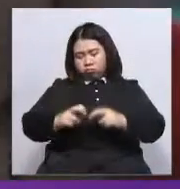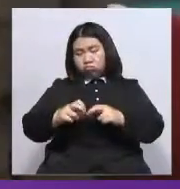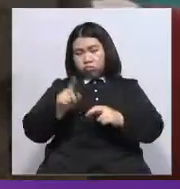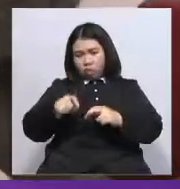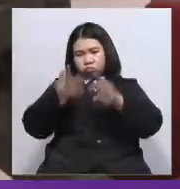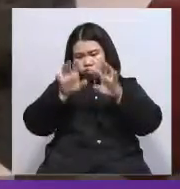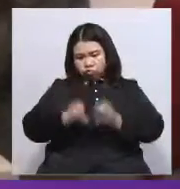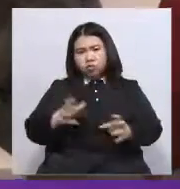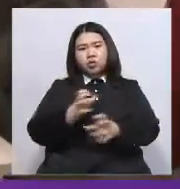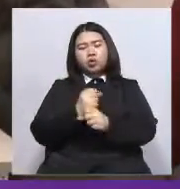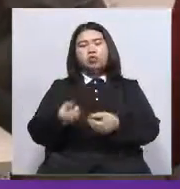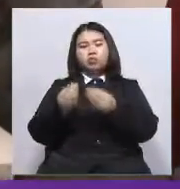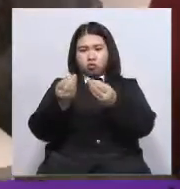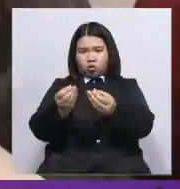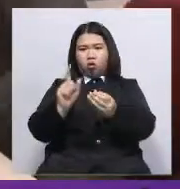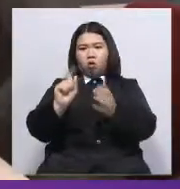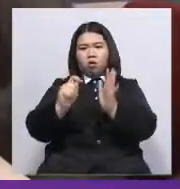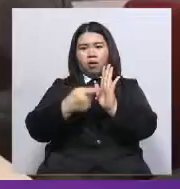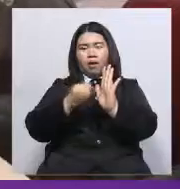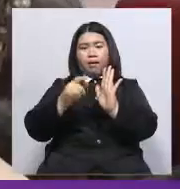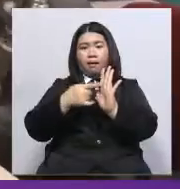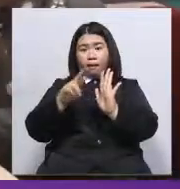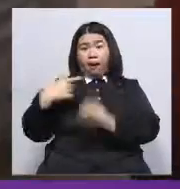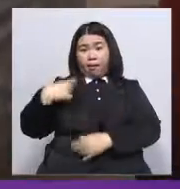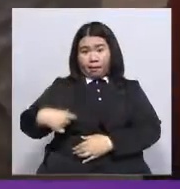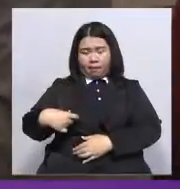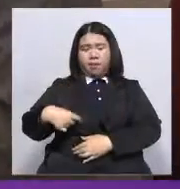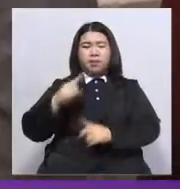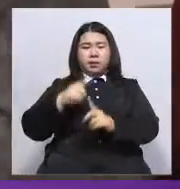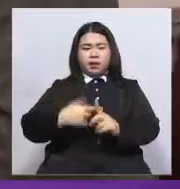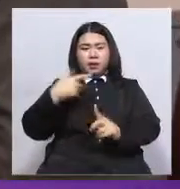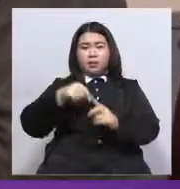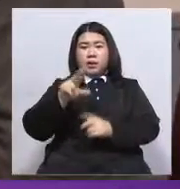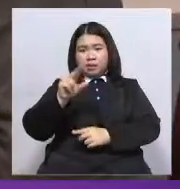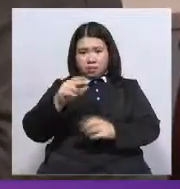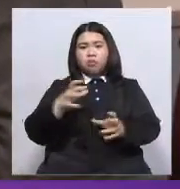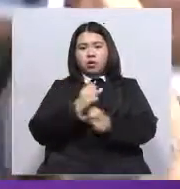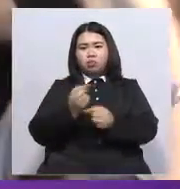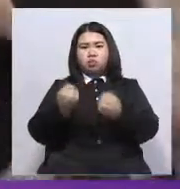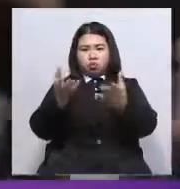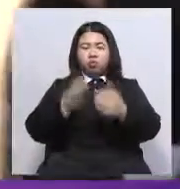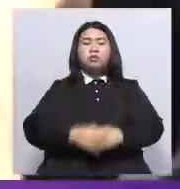นคดีส่งพนักงานอัยการนะคะภายในวันที่30มีนาคมนี้ค่ะ